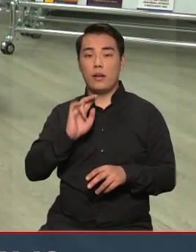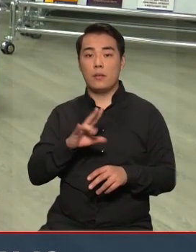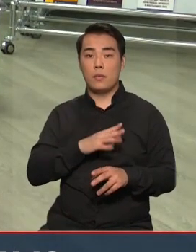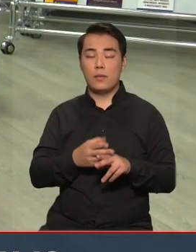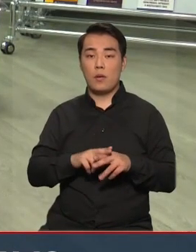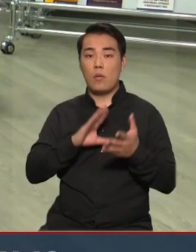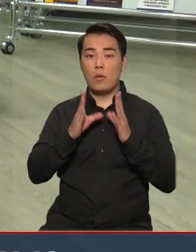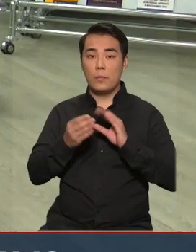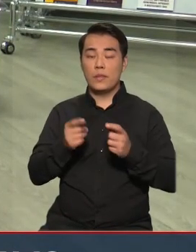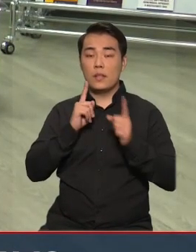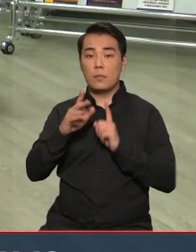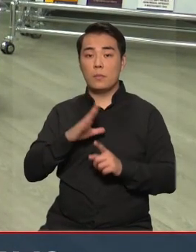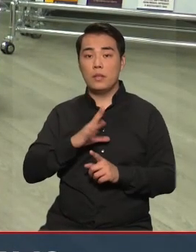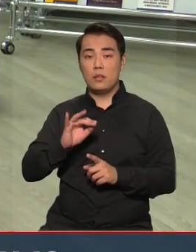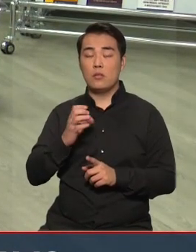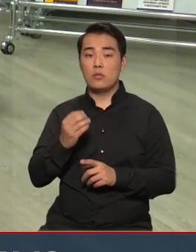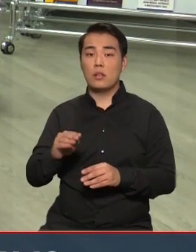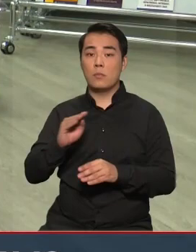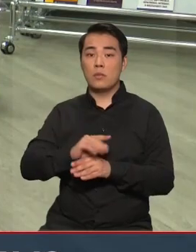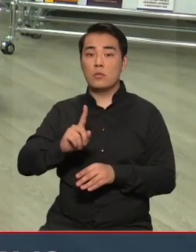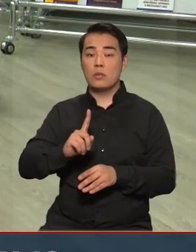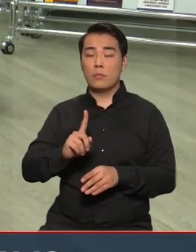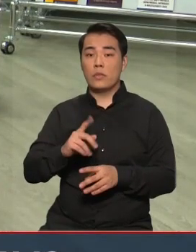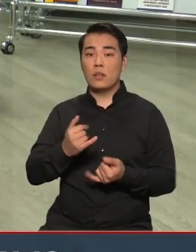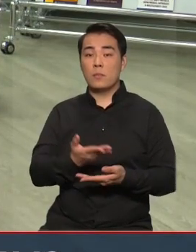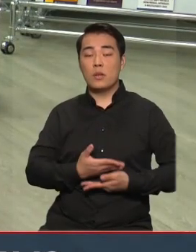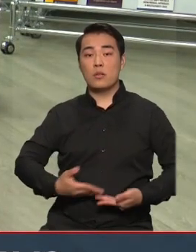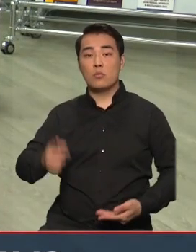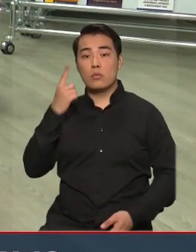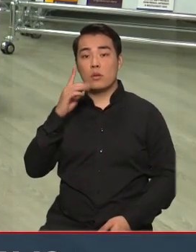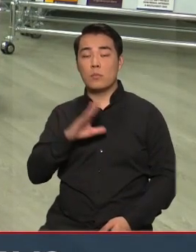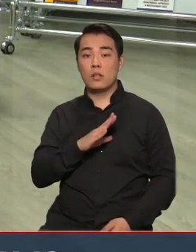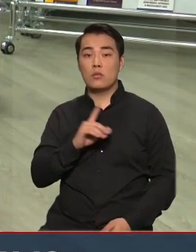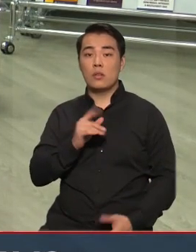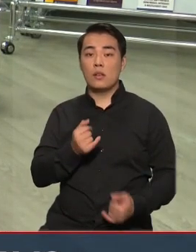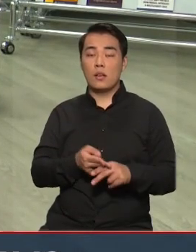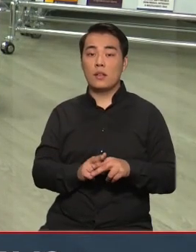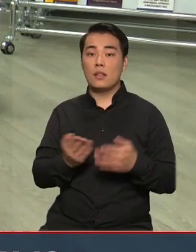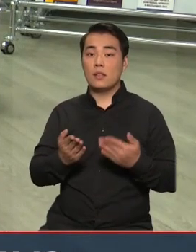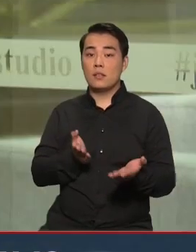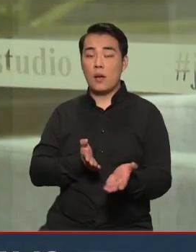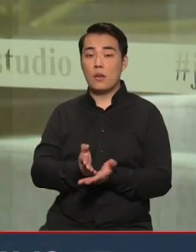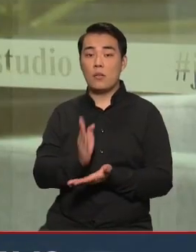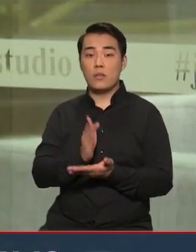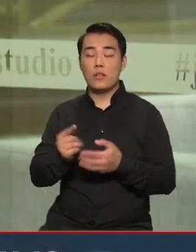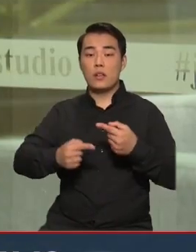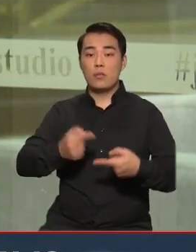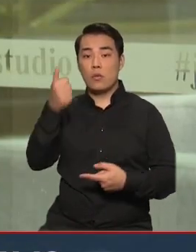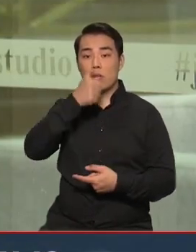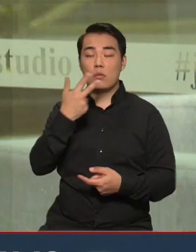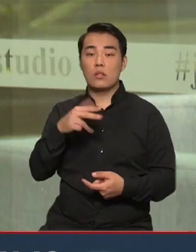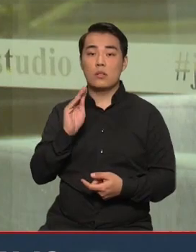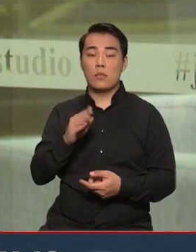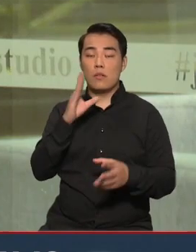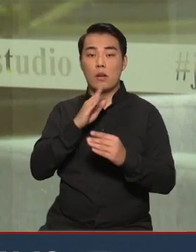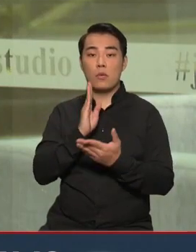бұрын 7-ші азипте. Сондықтан енді біз ойладық енді осы бағытпен кететін болса, мысалы келесі жылы бұл енді 30,000-ға баруы